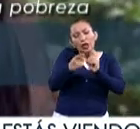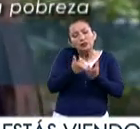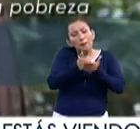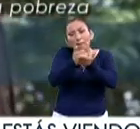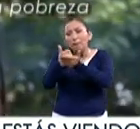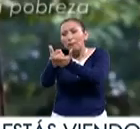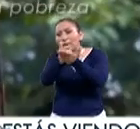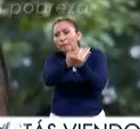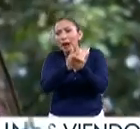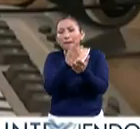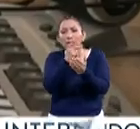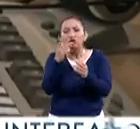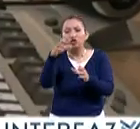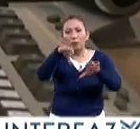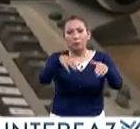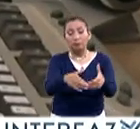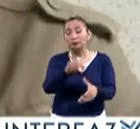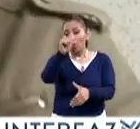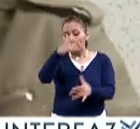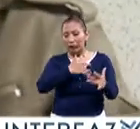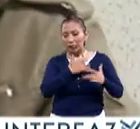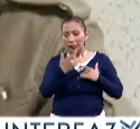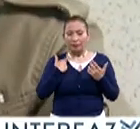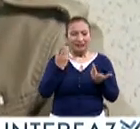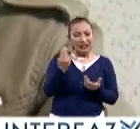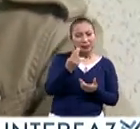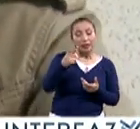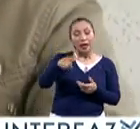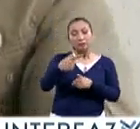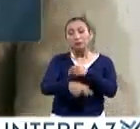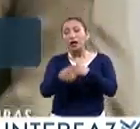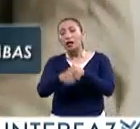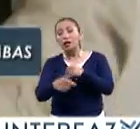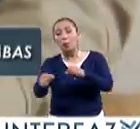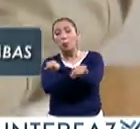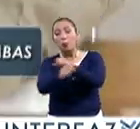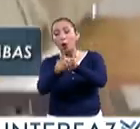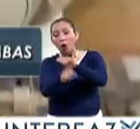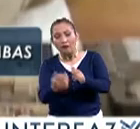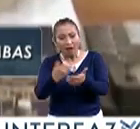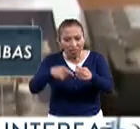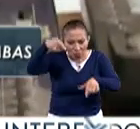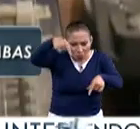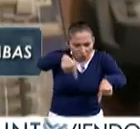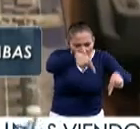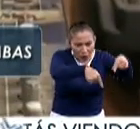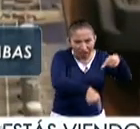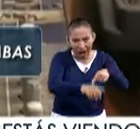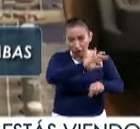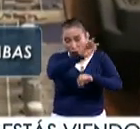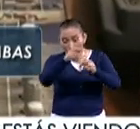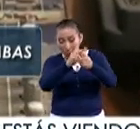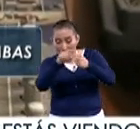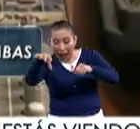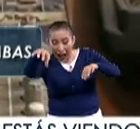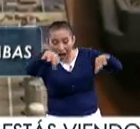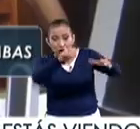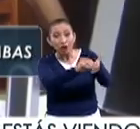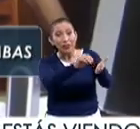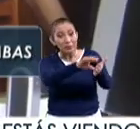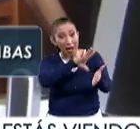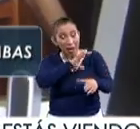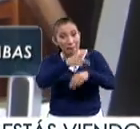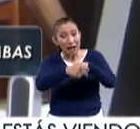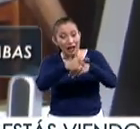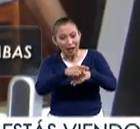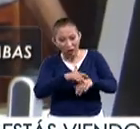พัฒนามีความเนียนยง Otra inquietud de la población es el peligro de las bombas sin detonar, y es que a lo largo de todo el país persiste el